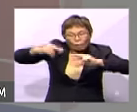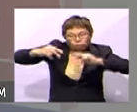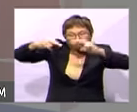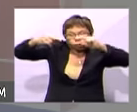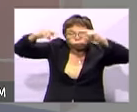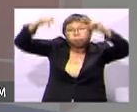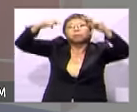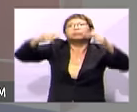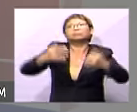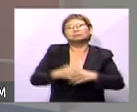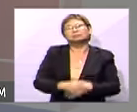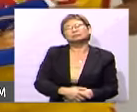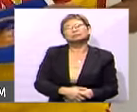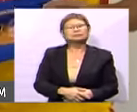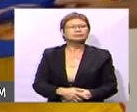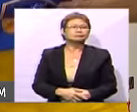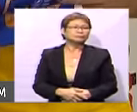ke semasa.